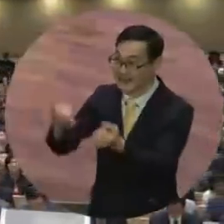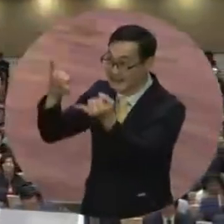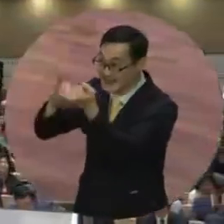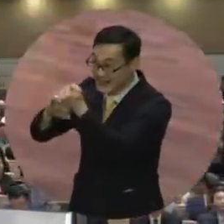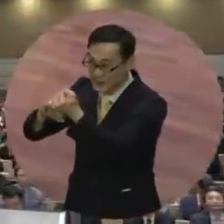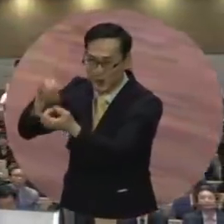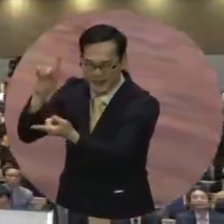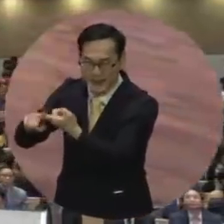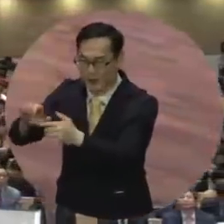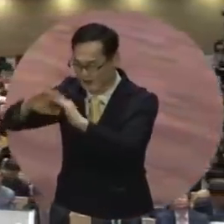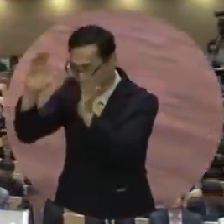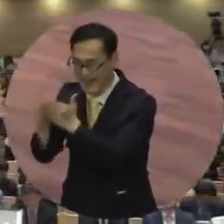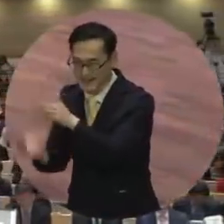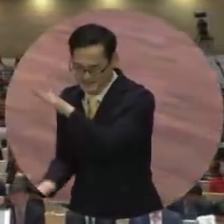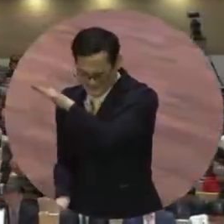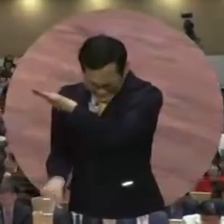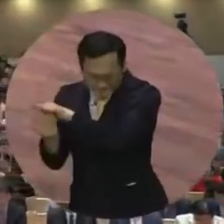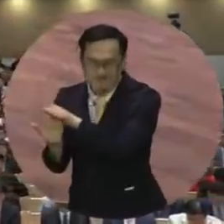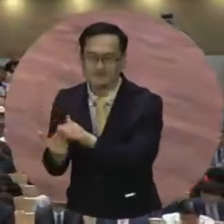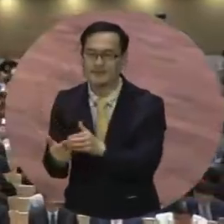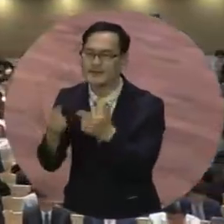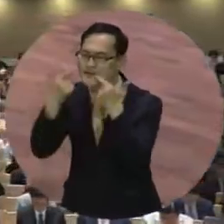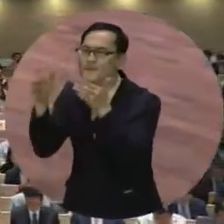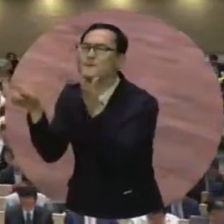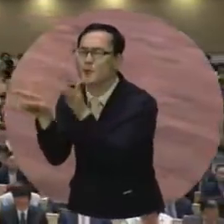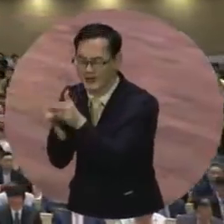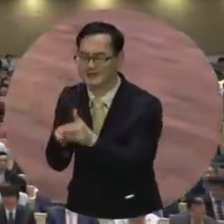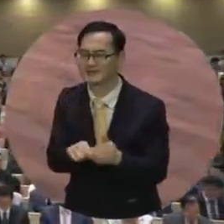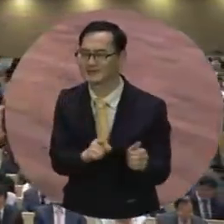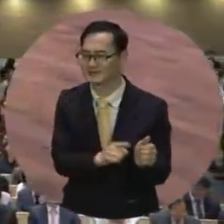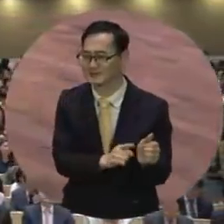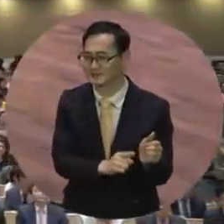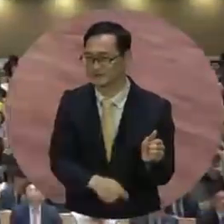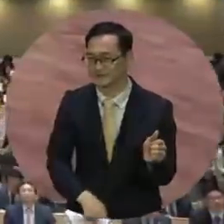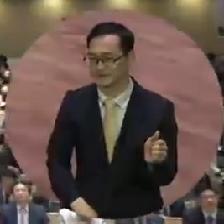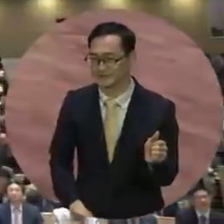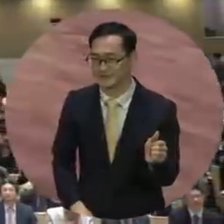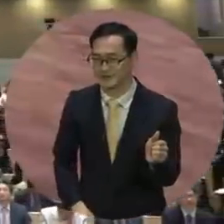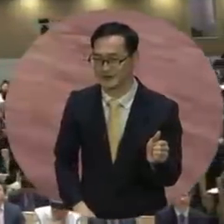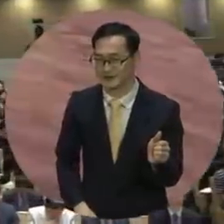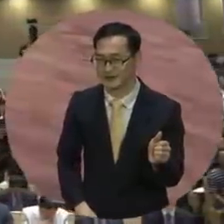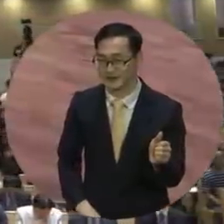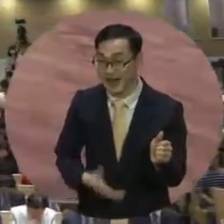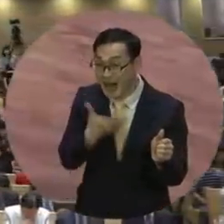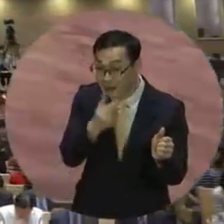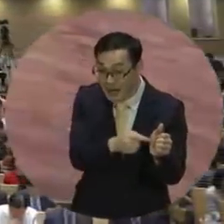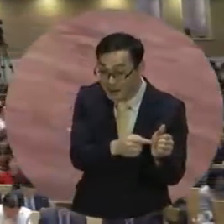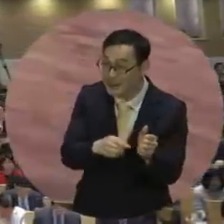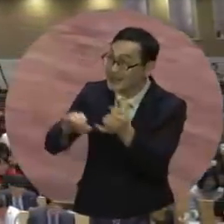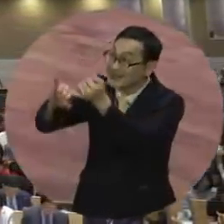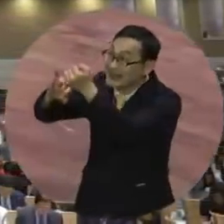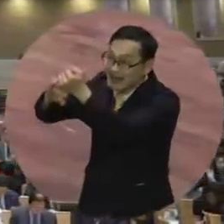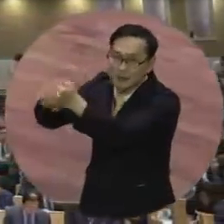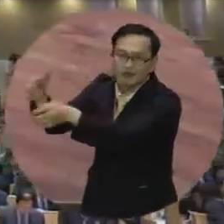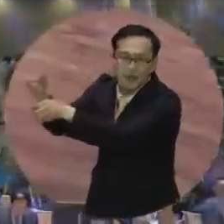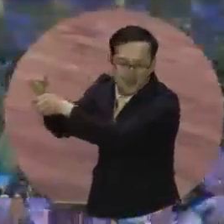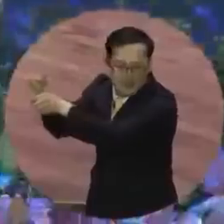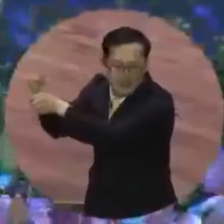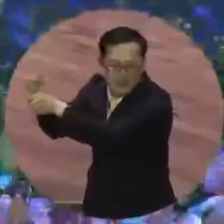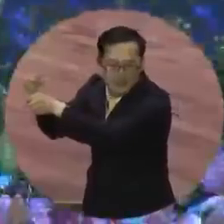줄을 확신하였노니. 하나님이 아브라함에게 약속하신 걸 잡고 있었어요. 약속,